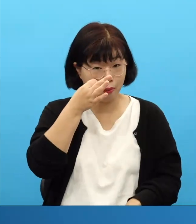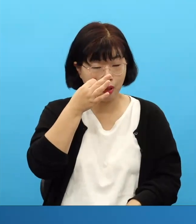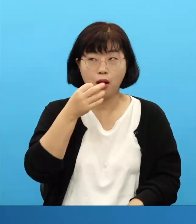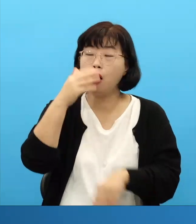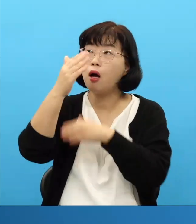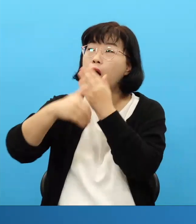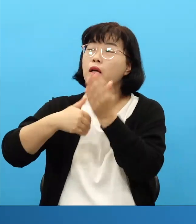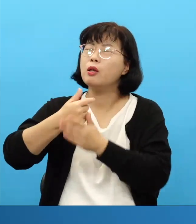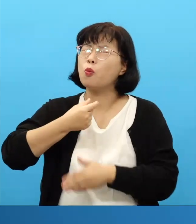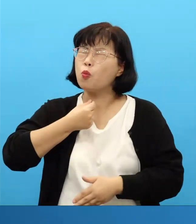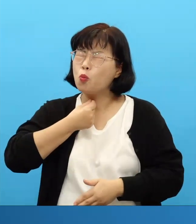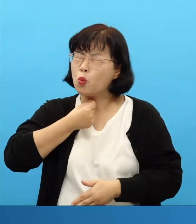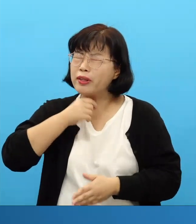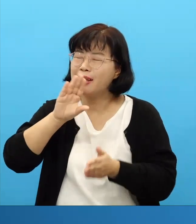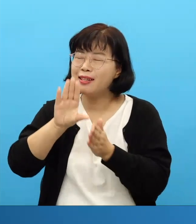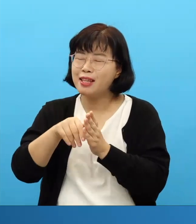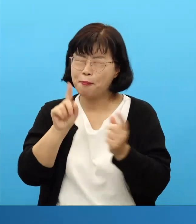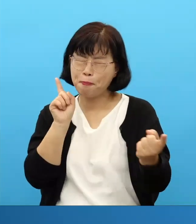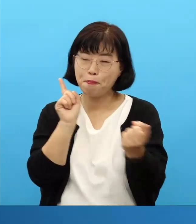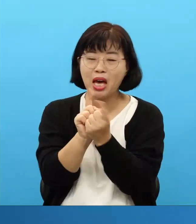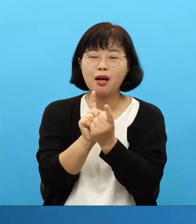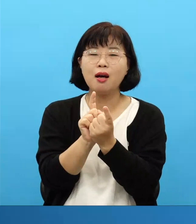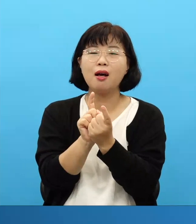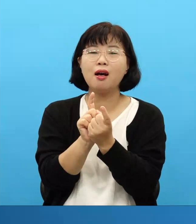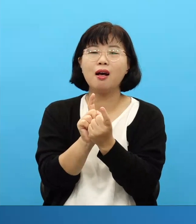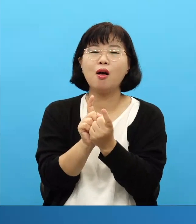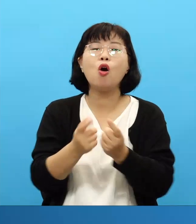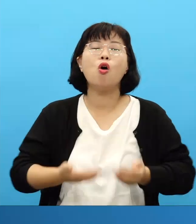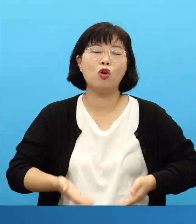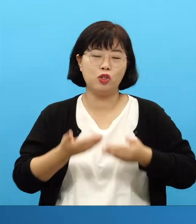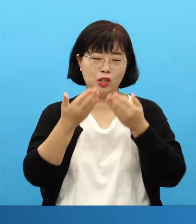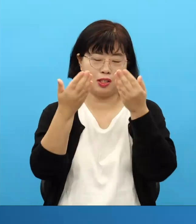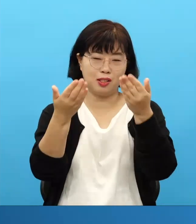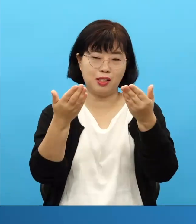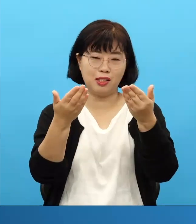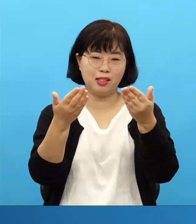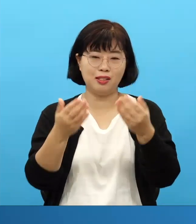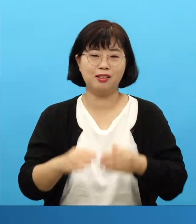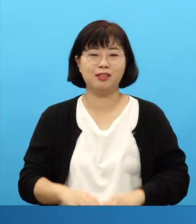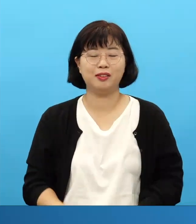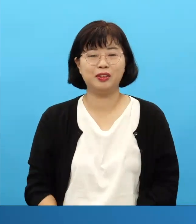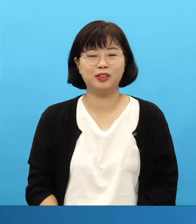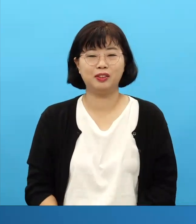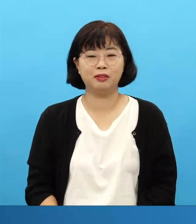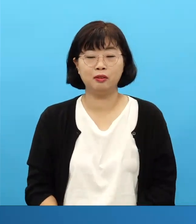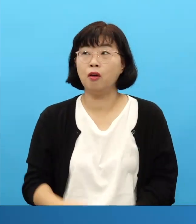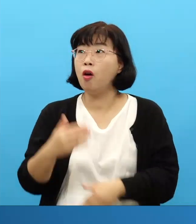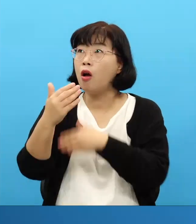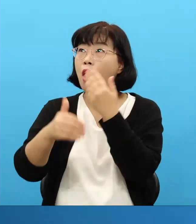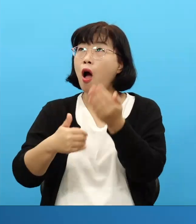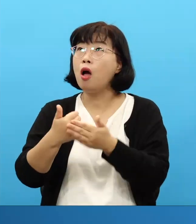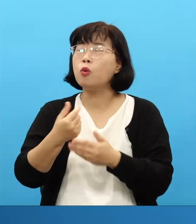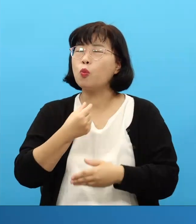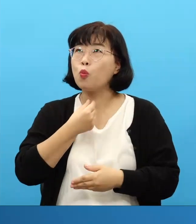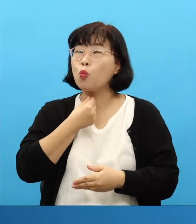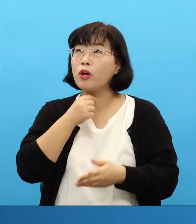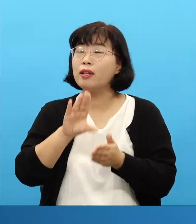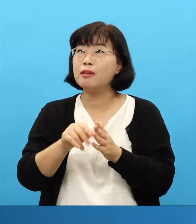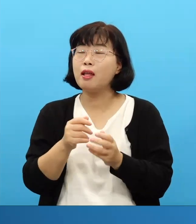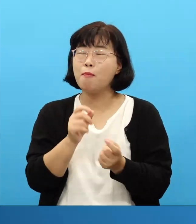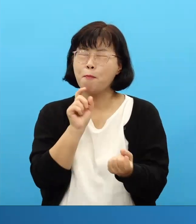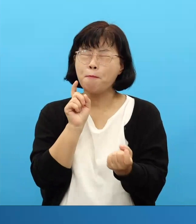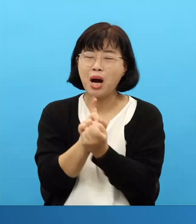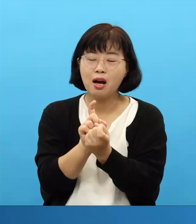in the time of God that God wanted. 그래서 부족한 것이 없었다. That's why they lacked for nothing.